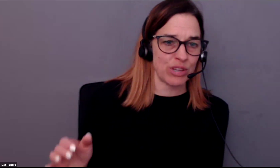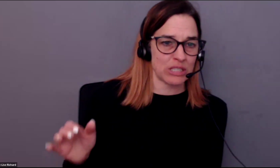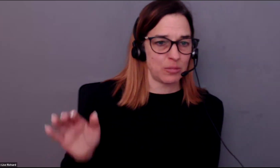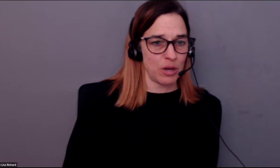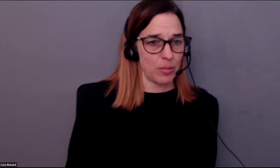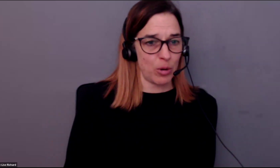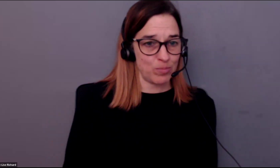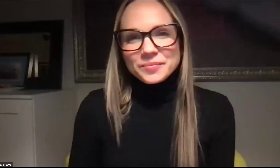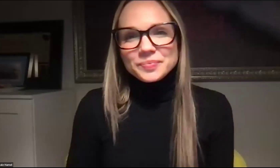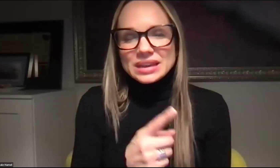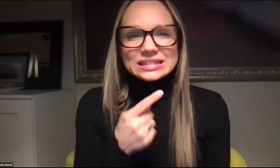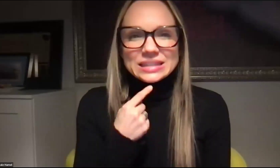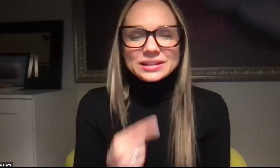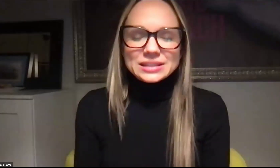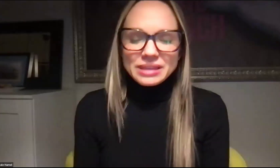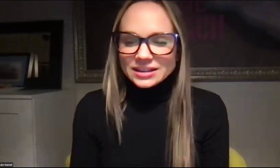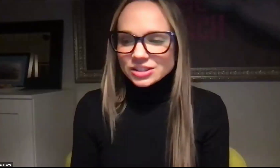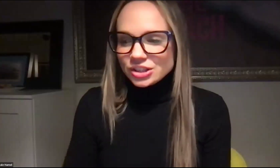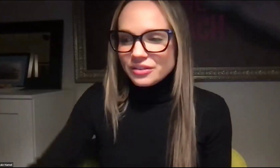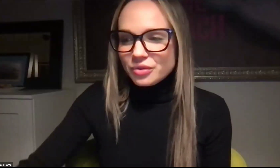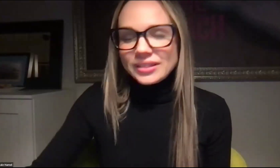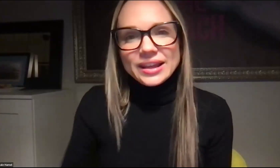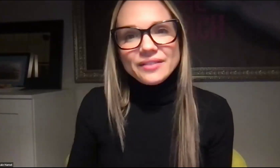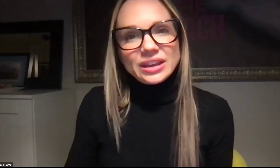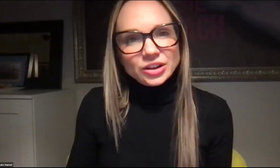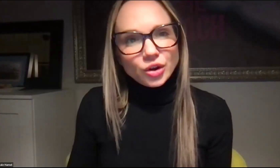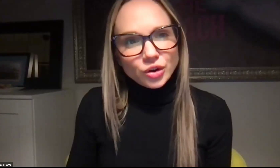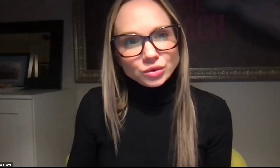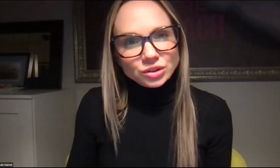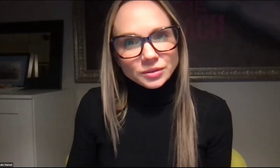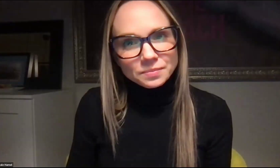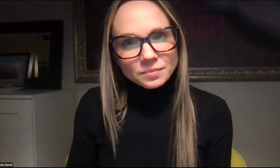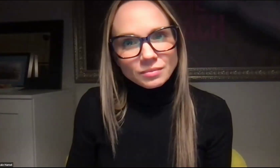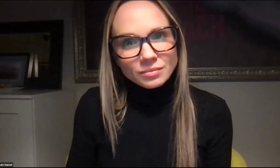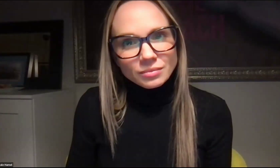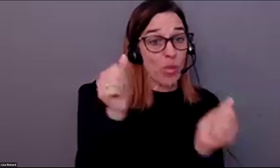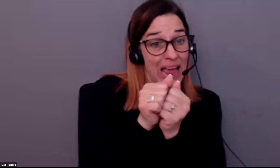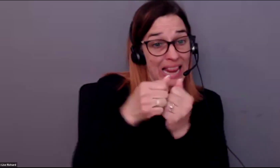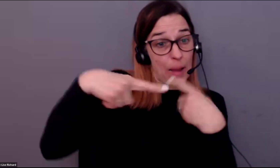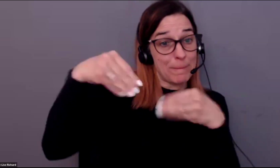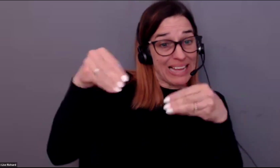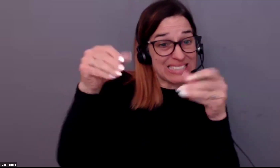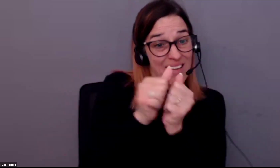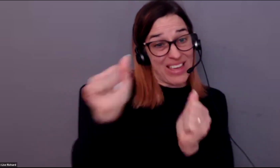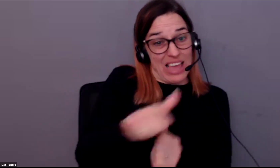c'est mes grosses fesses. Ben bon, Oui, que veux-tu? mais c'est bien ça, des fois, d'aller avec quelqu'un d'autre.